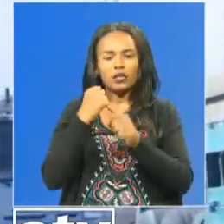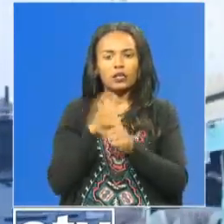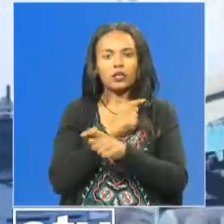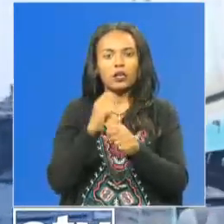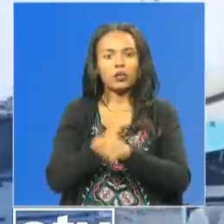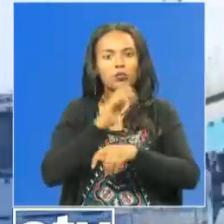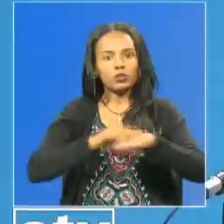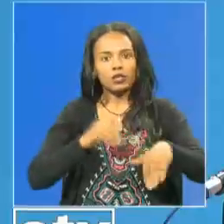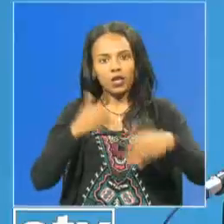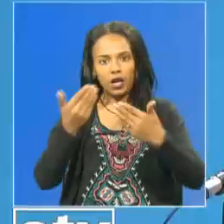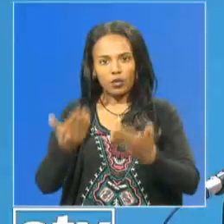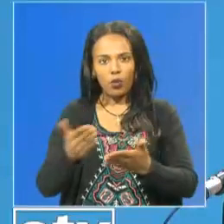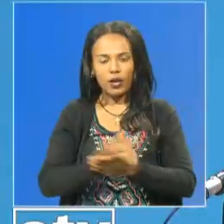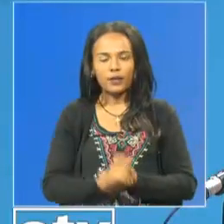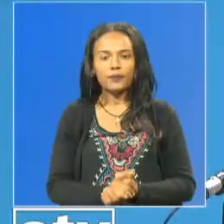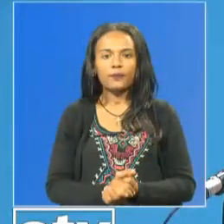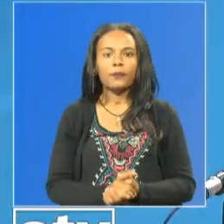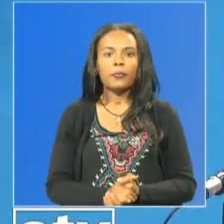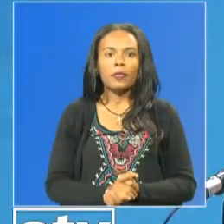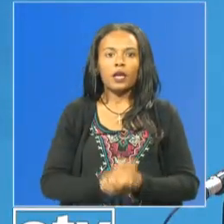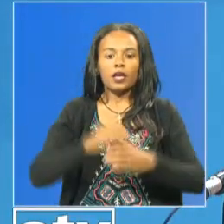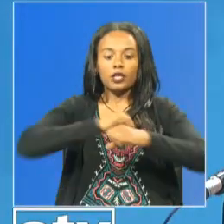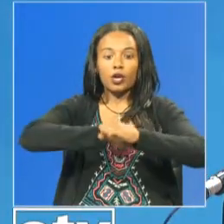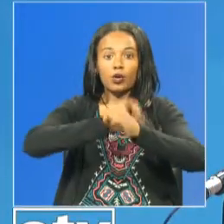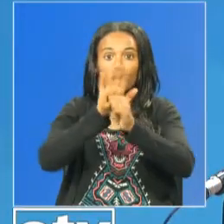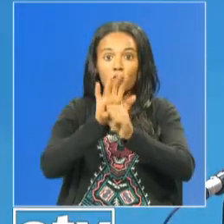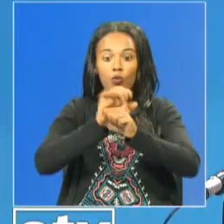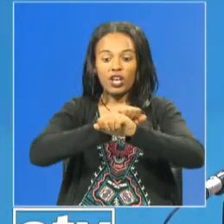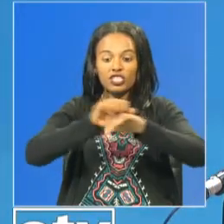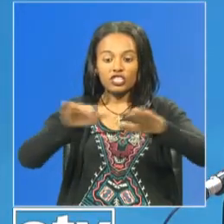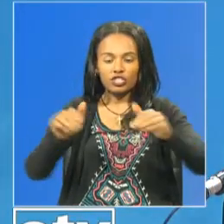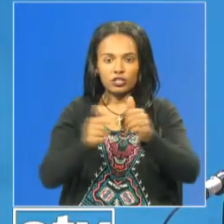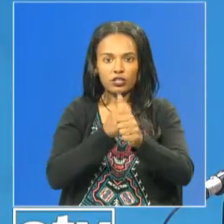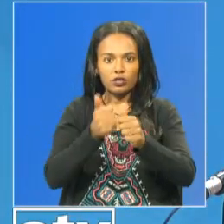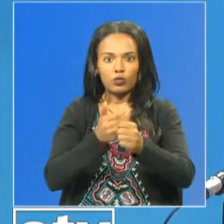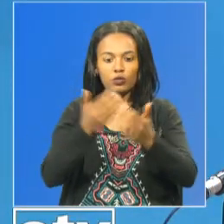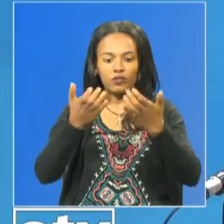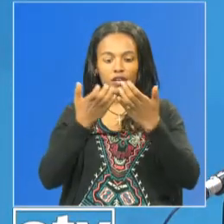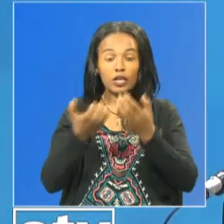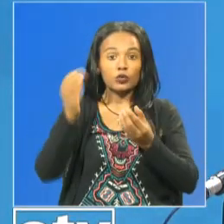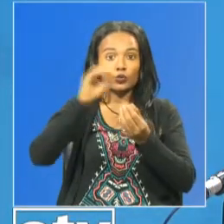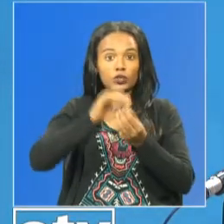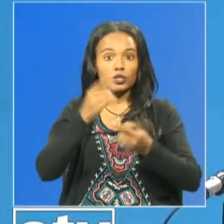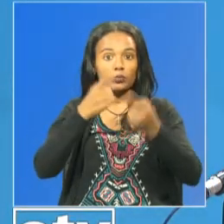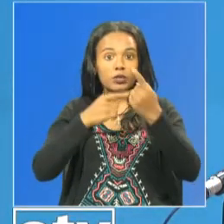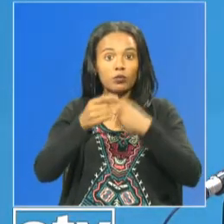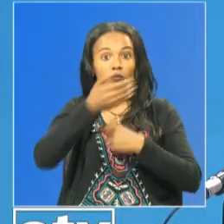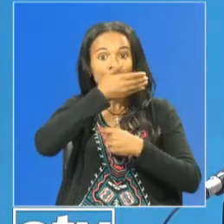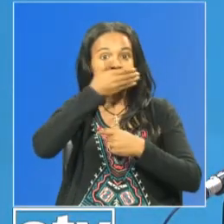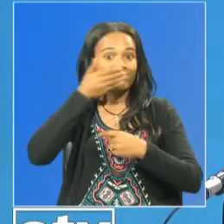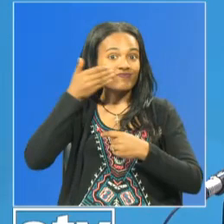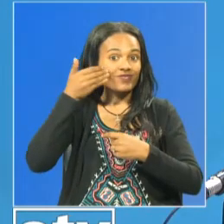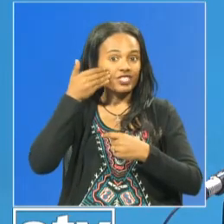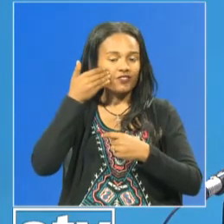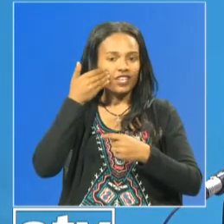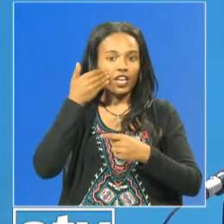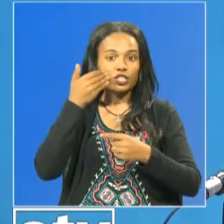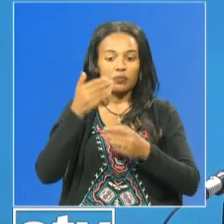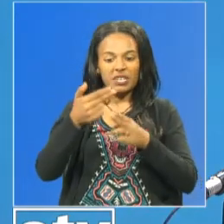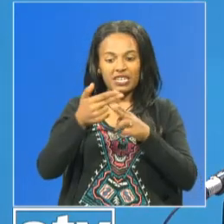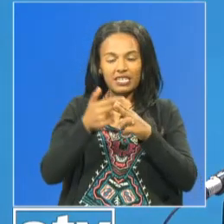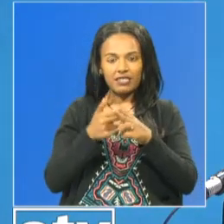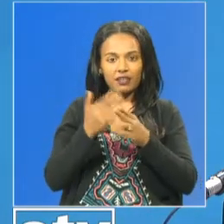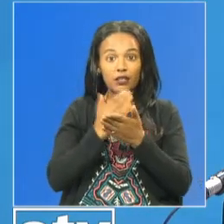ጥሪ አቅርበዋል። የኮሮና ቫይረስ ስርጭትን ተከትሎ ተፈላጊነቱ እየጨመረ የመጣውን የአፍና አፍንጫ መሸፈኛ ጭንብል